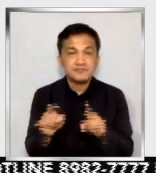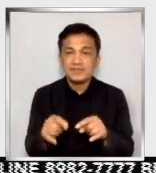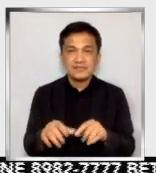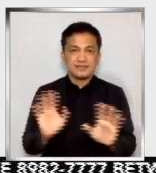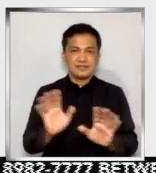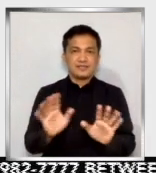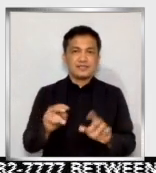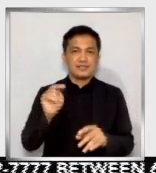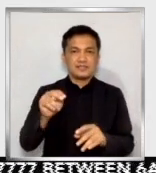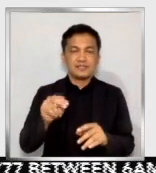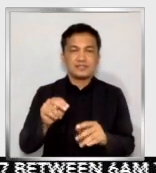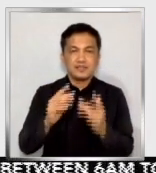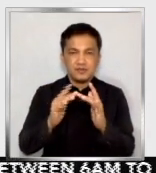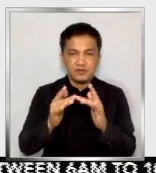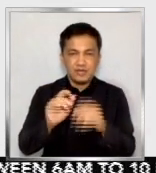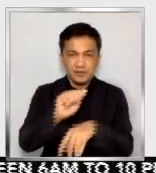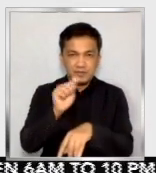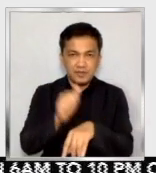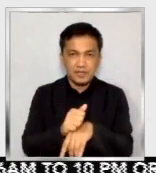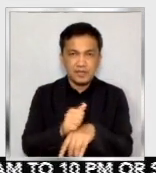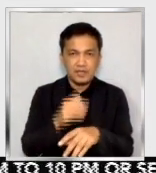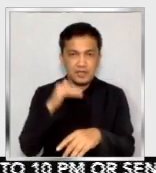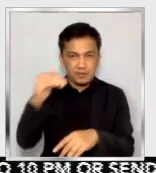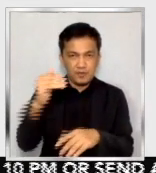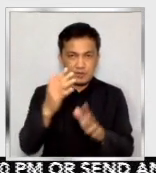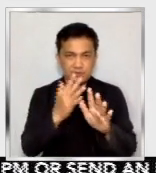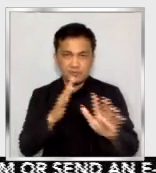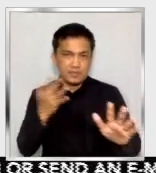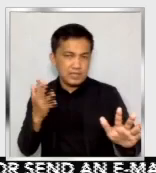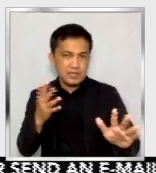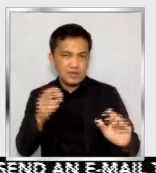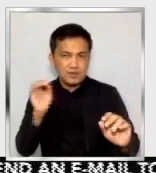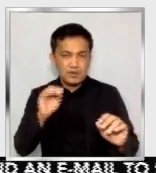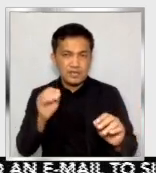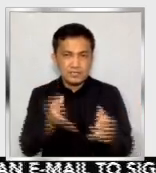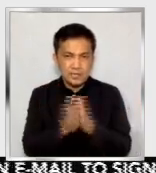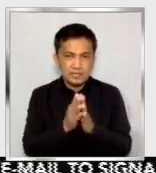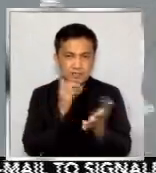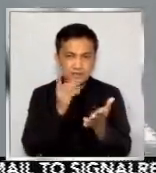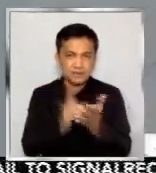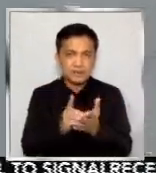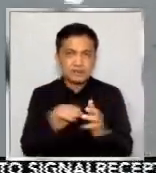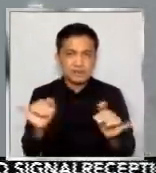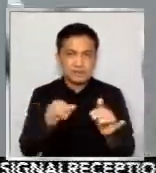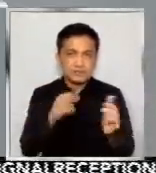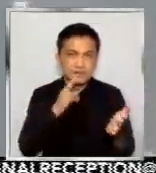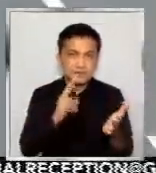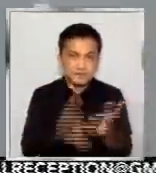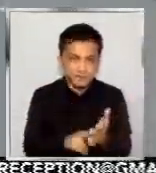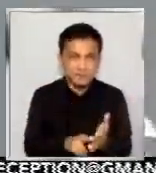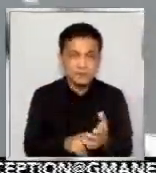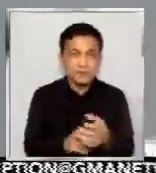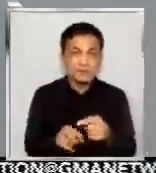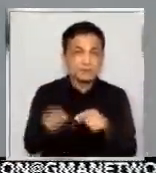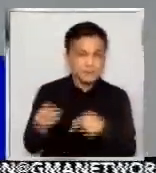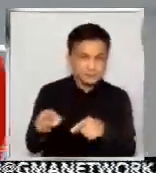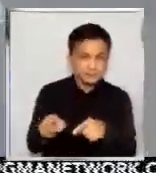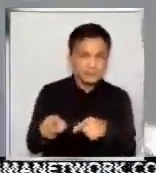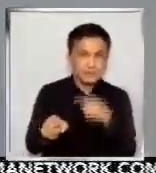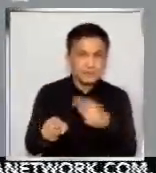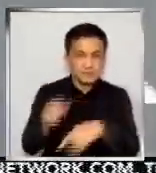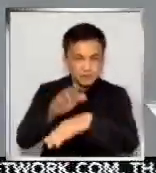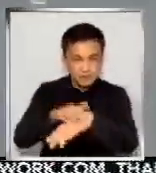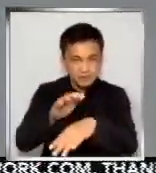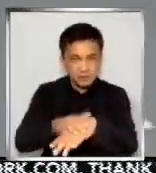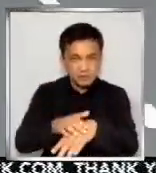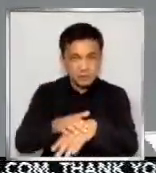online appointment, iwas pila at walang hinihinging dokumento tulad ng rehistro. Dahil dito, nag-abiso sa publiko ang